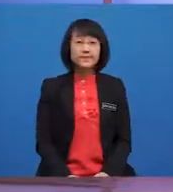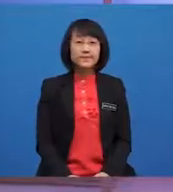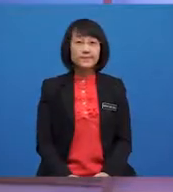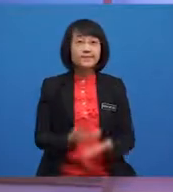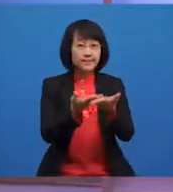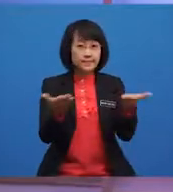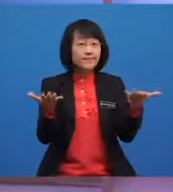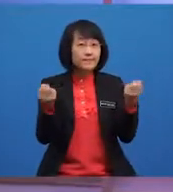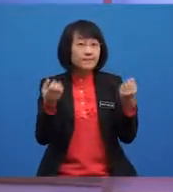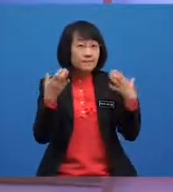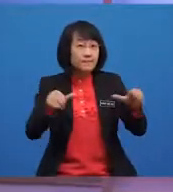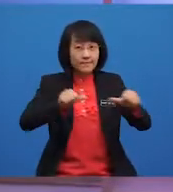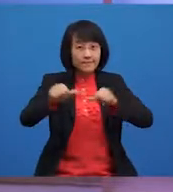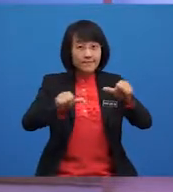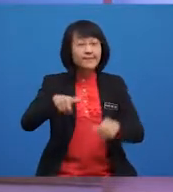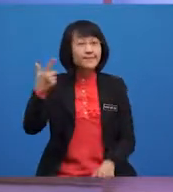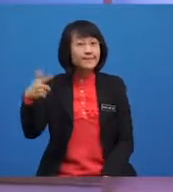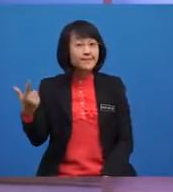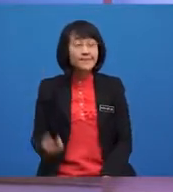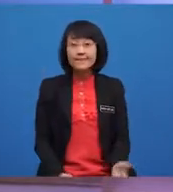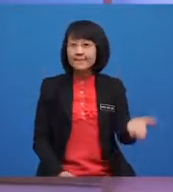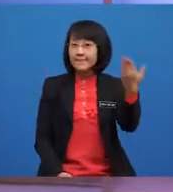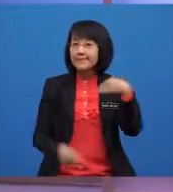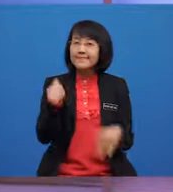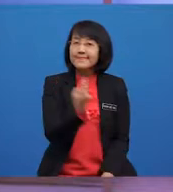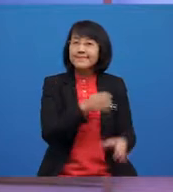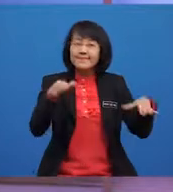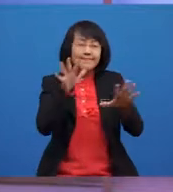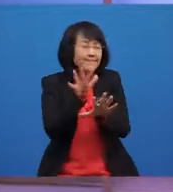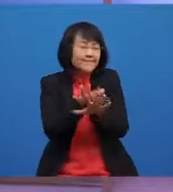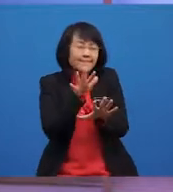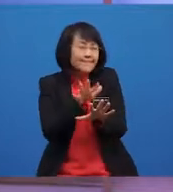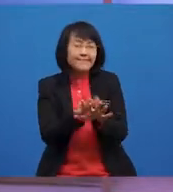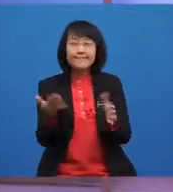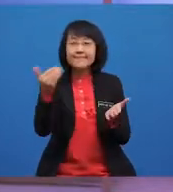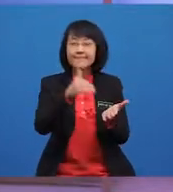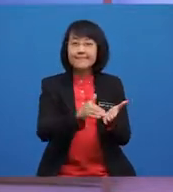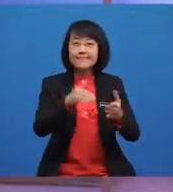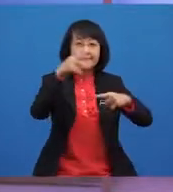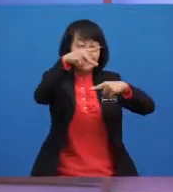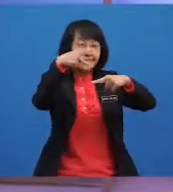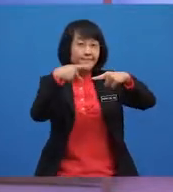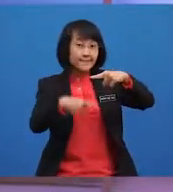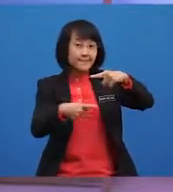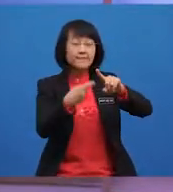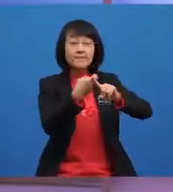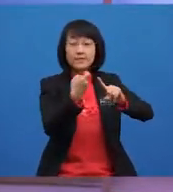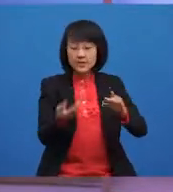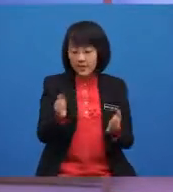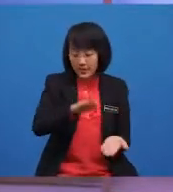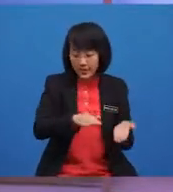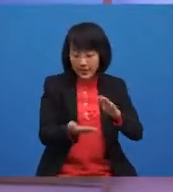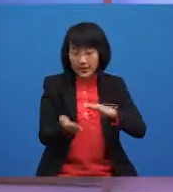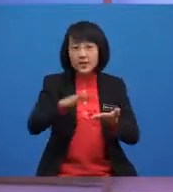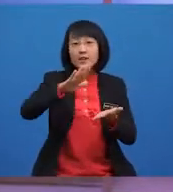Kamu ingin mencuba aktiviti lain? Mari kita buat banyak lagi pecahan daripada